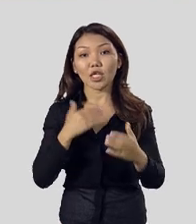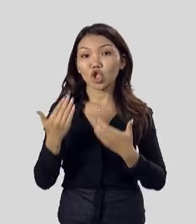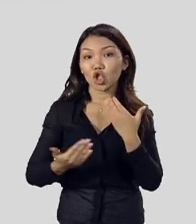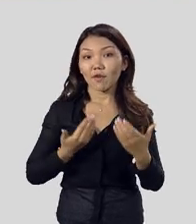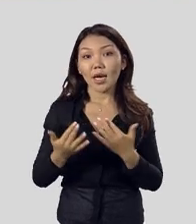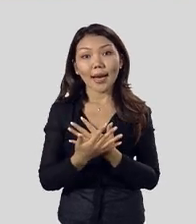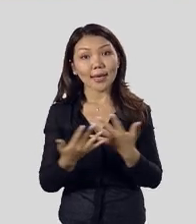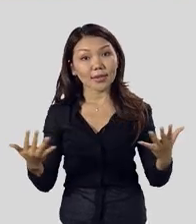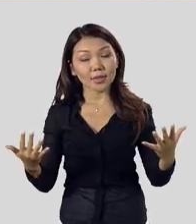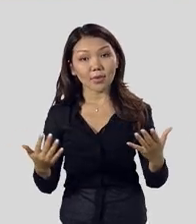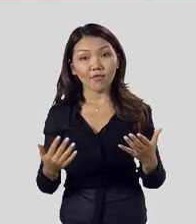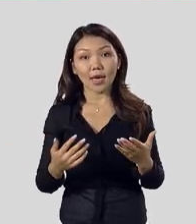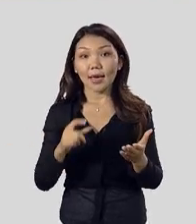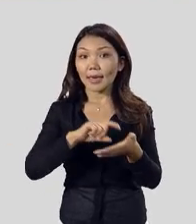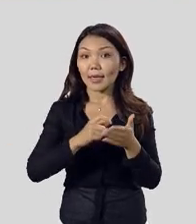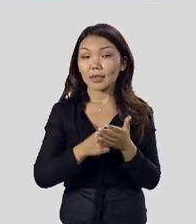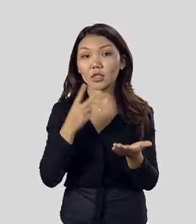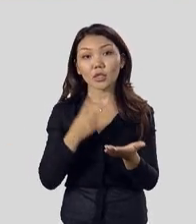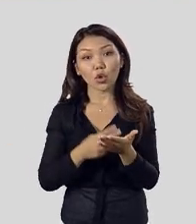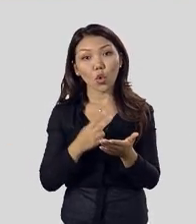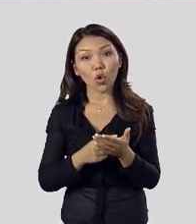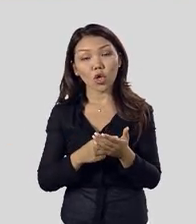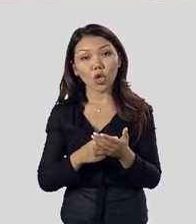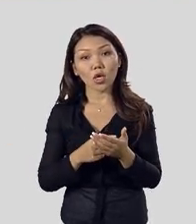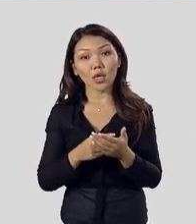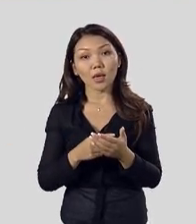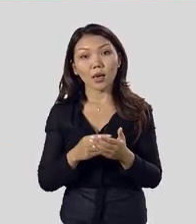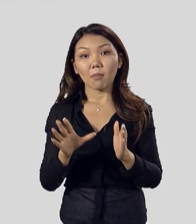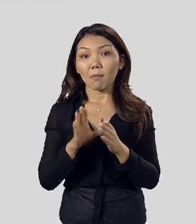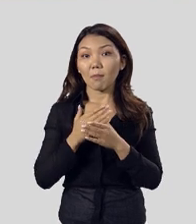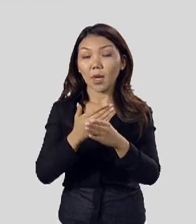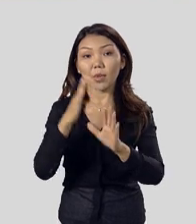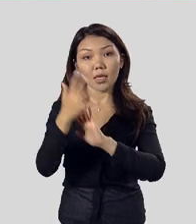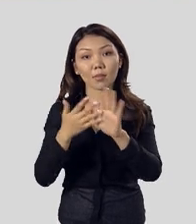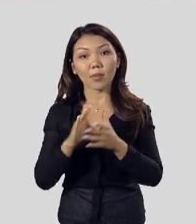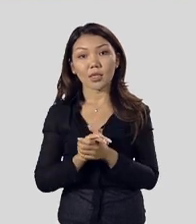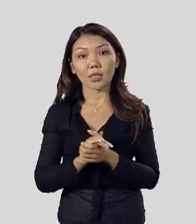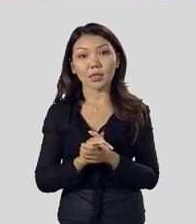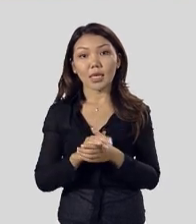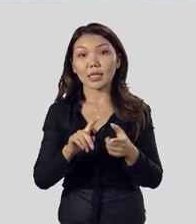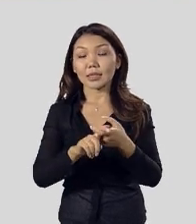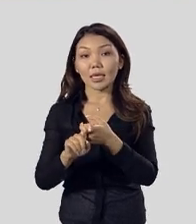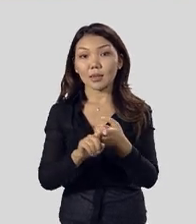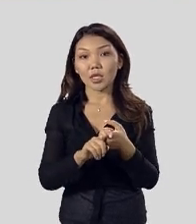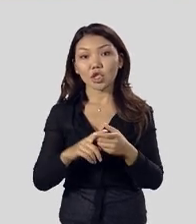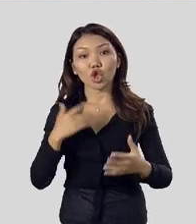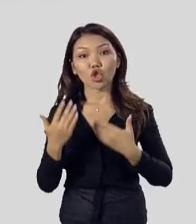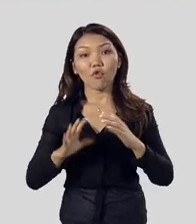клеточная теория позволяет понять закономерность и живого мира и развитие